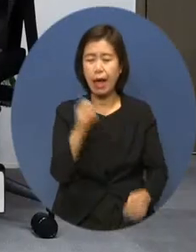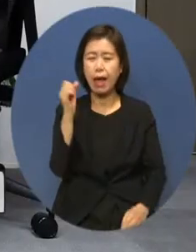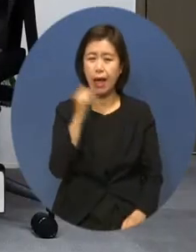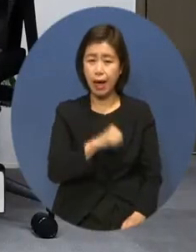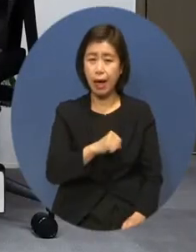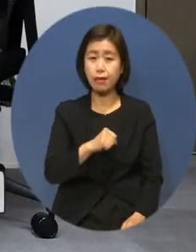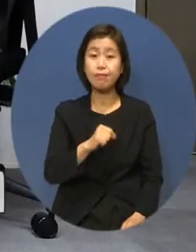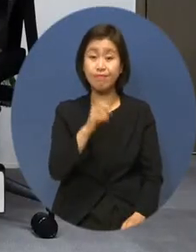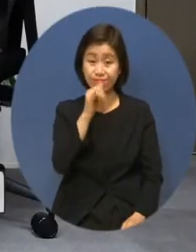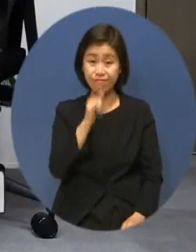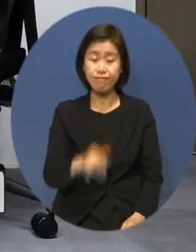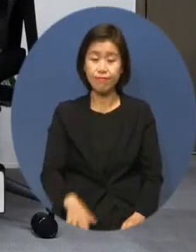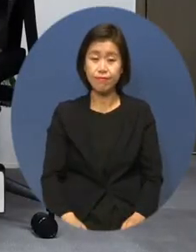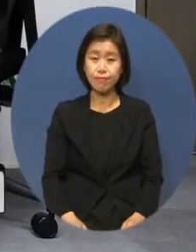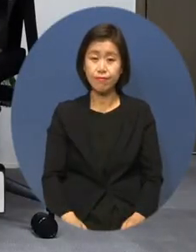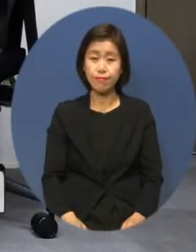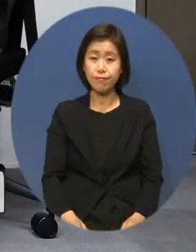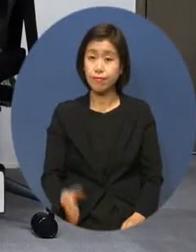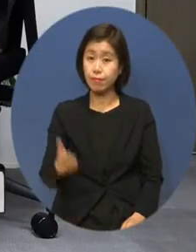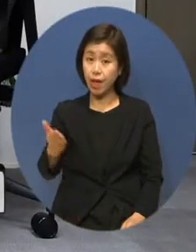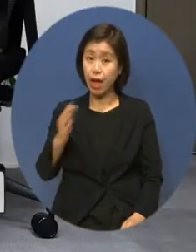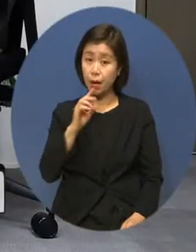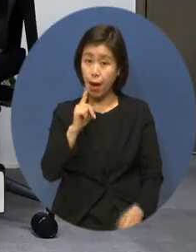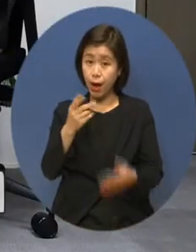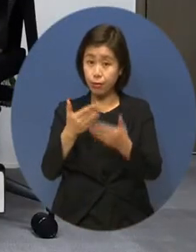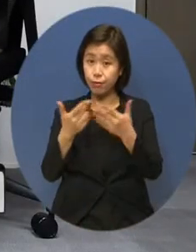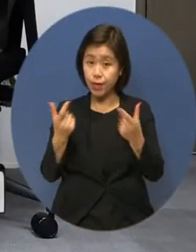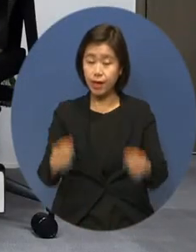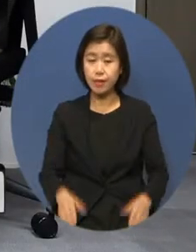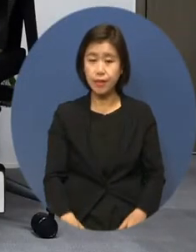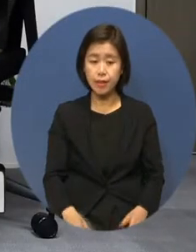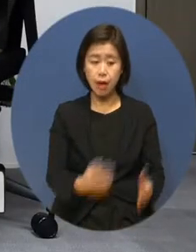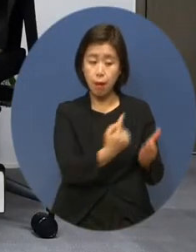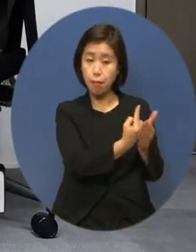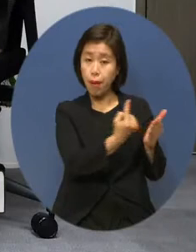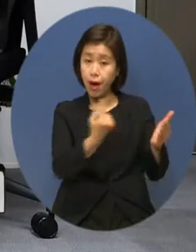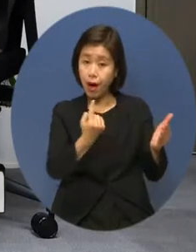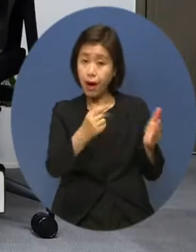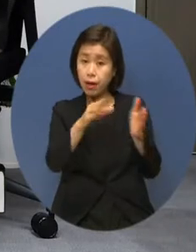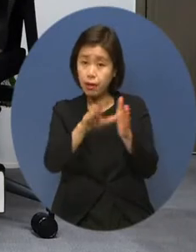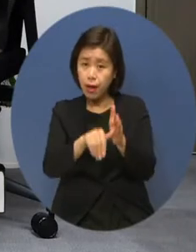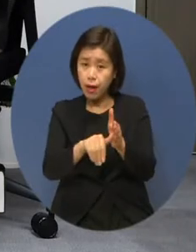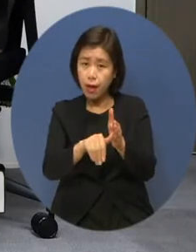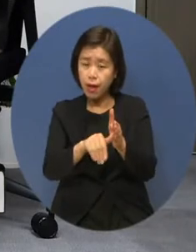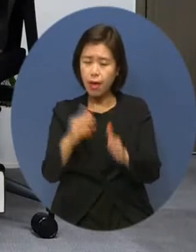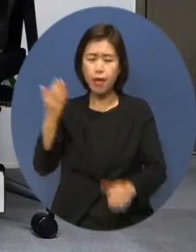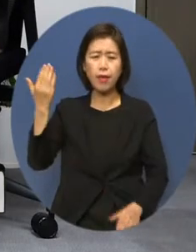그러면 이 탈시설을 할 때 이제 말씀하신 것처럼 어떻게 보면은 기존의 이 관념을 깨는